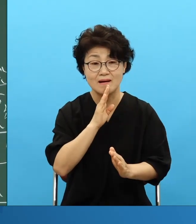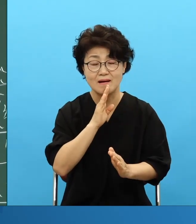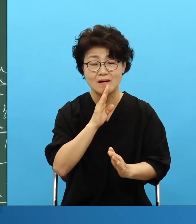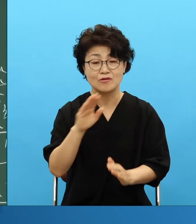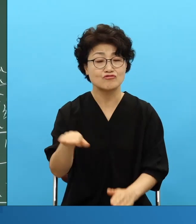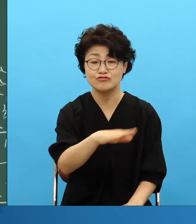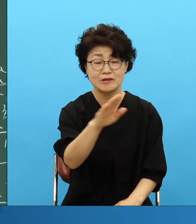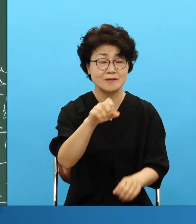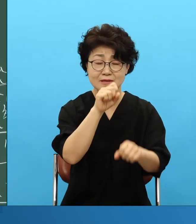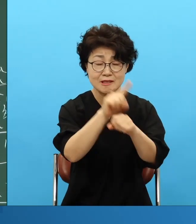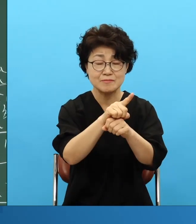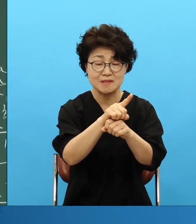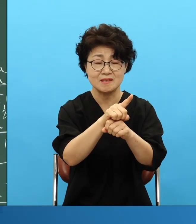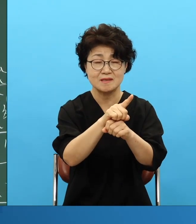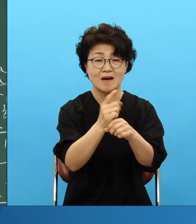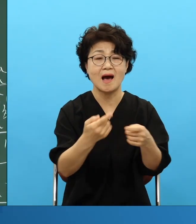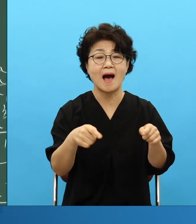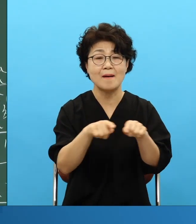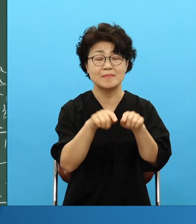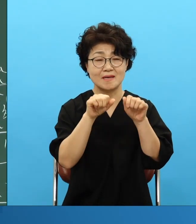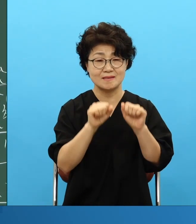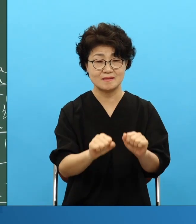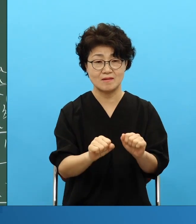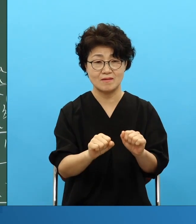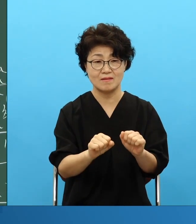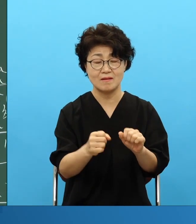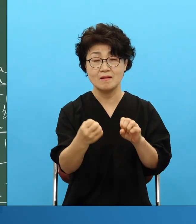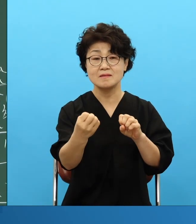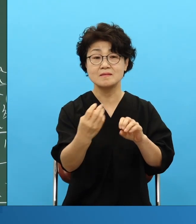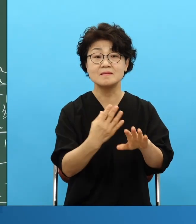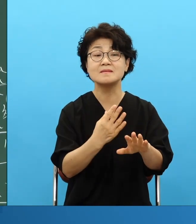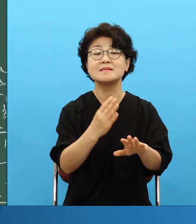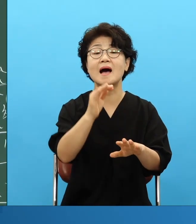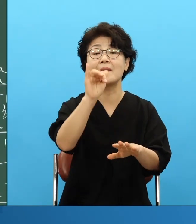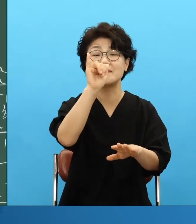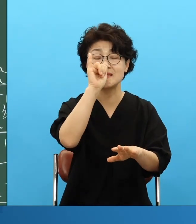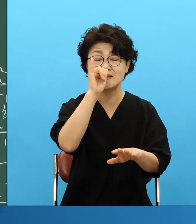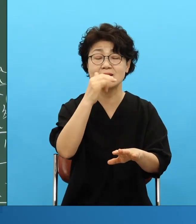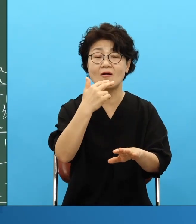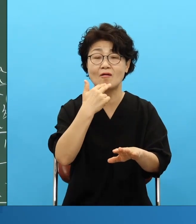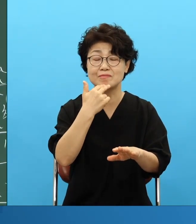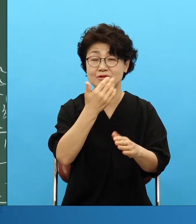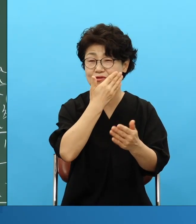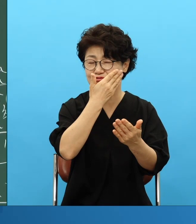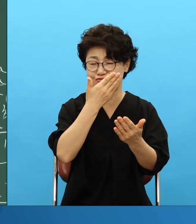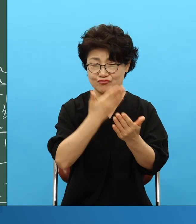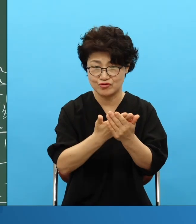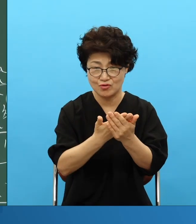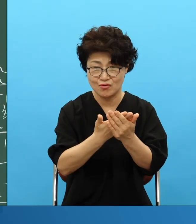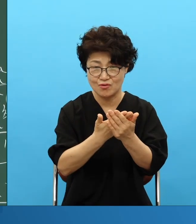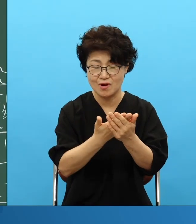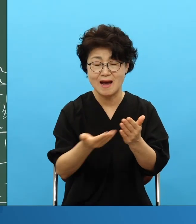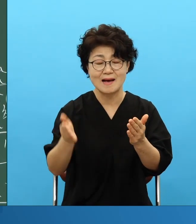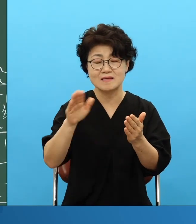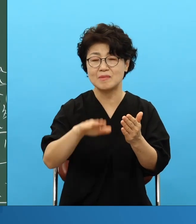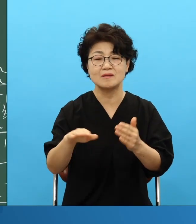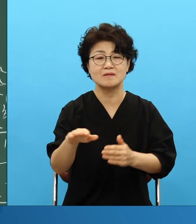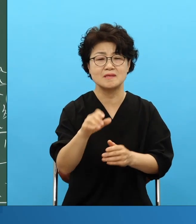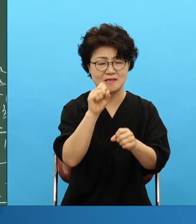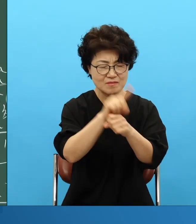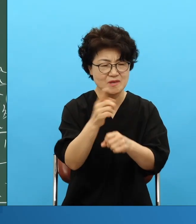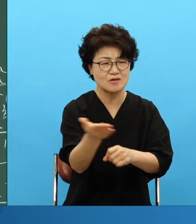있어요. Even if you say no, we are within 이 this. 응답을 받느냐 안 받느냐가 중요하지 이 속에 있어요. It's important do you receive this answer